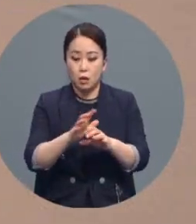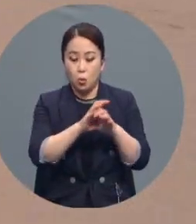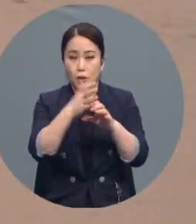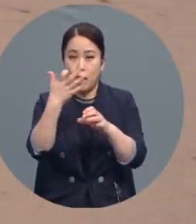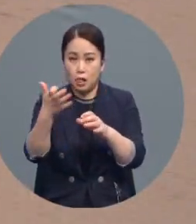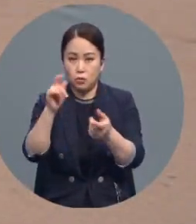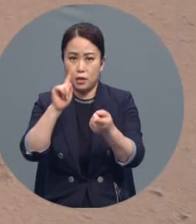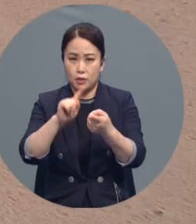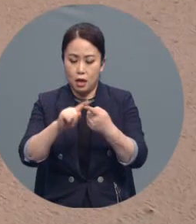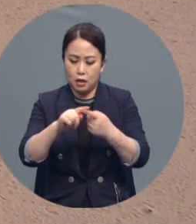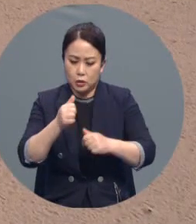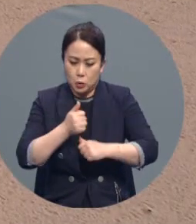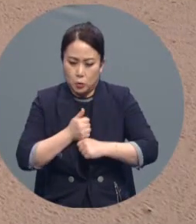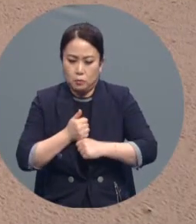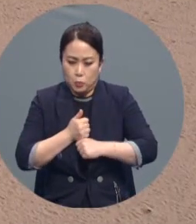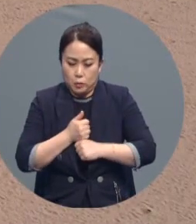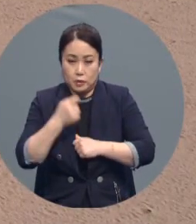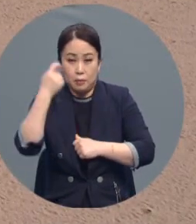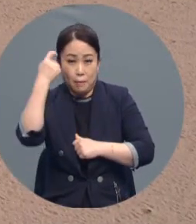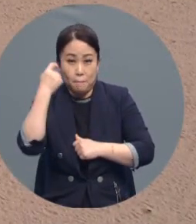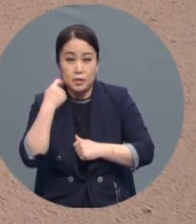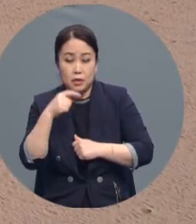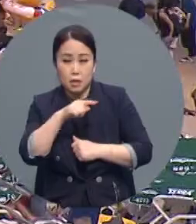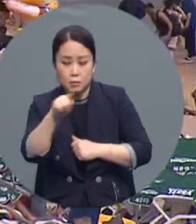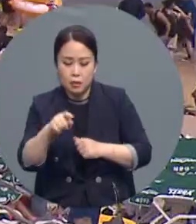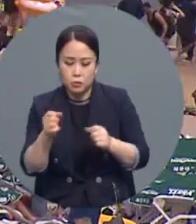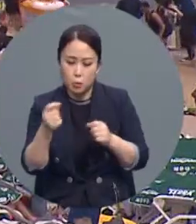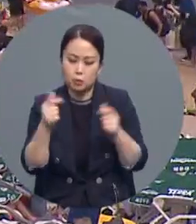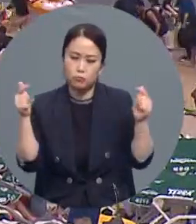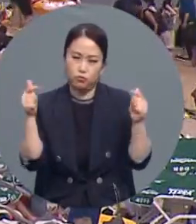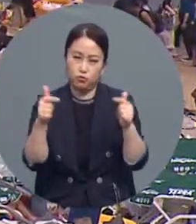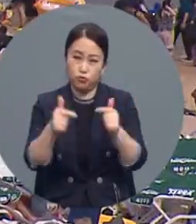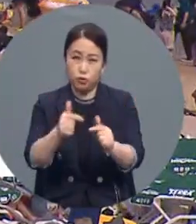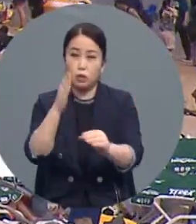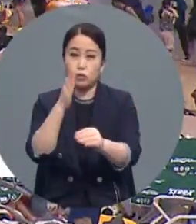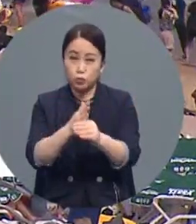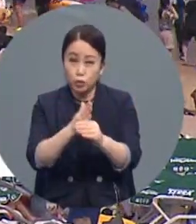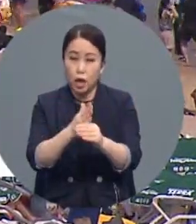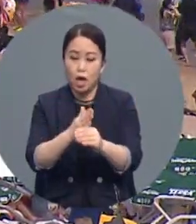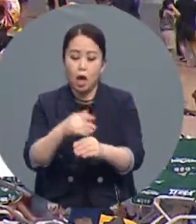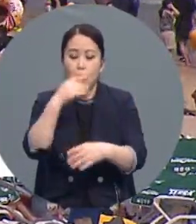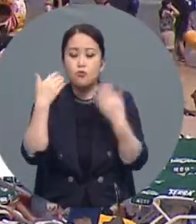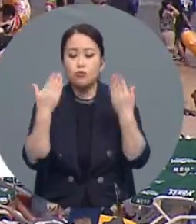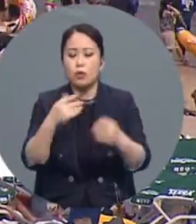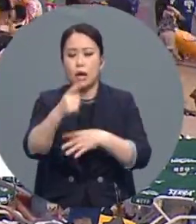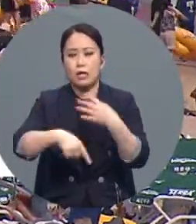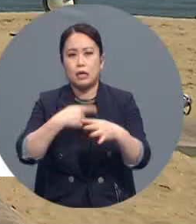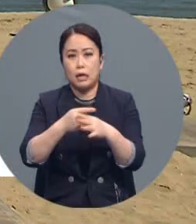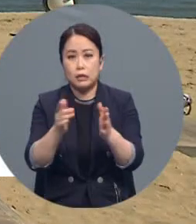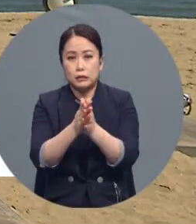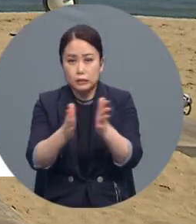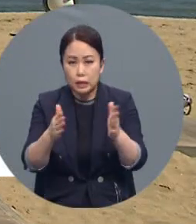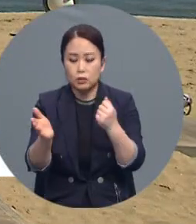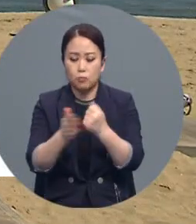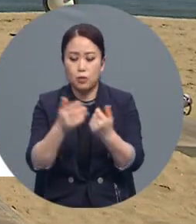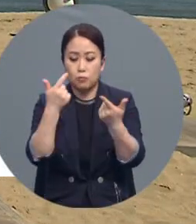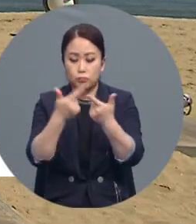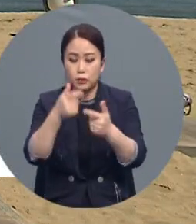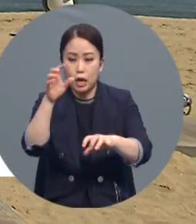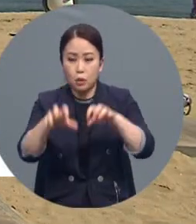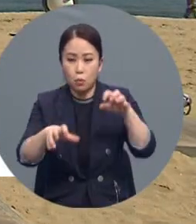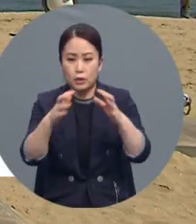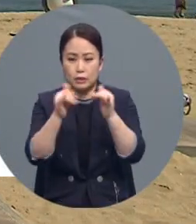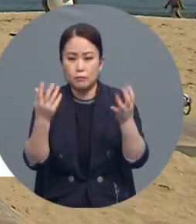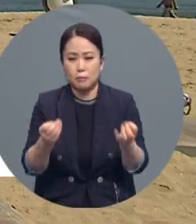코로나19에 대한 경계심이 느슨해진 가운데 본격적인 휴가철을 맞아 부산 곳곳에 사람들이 몰려들고 있습니다. 해운대와